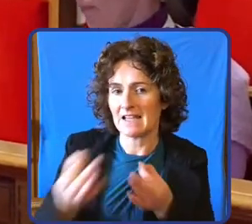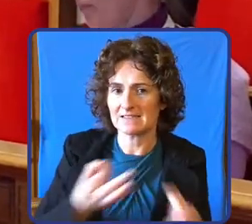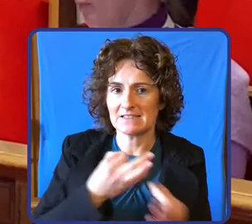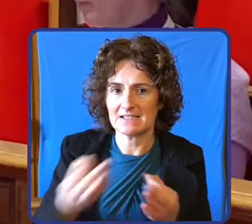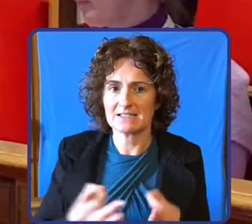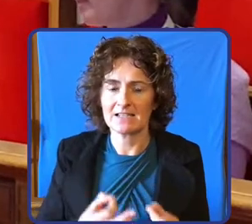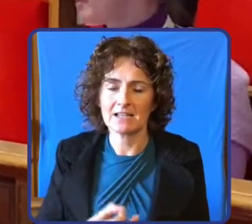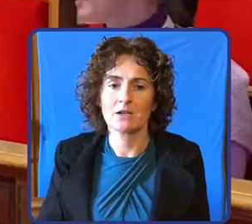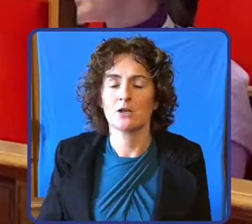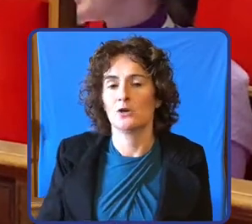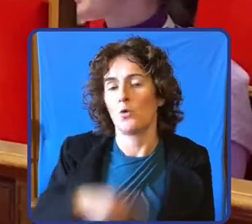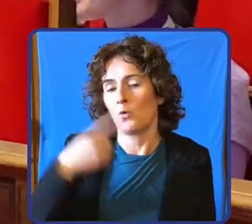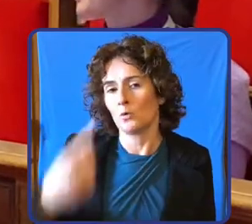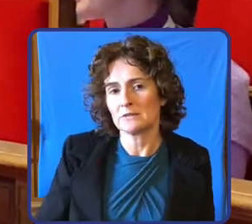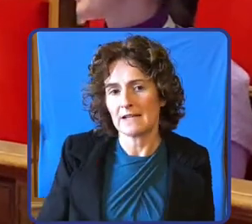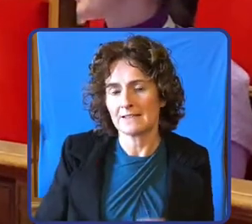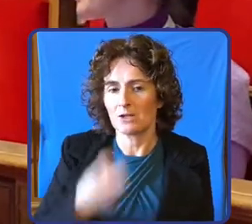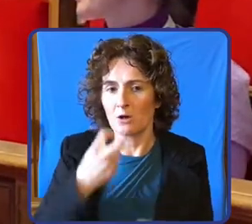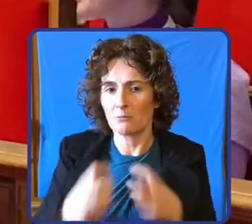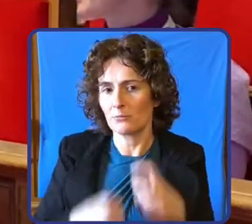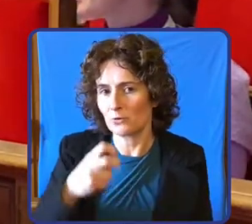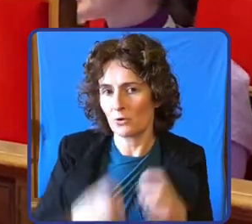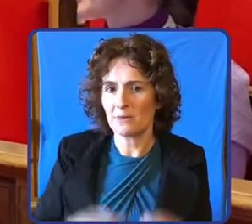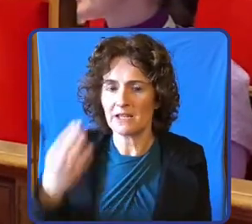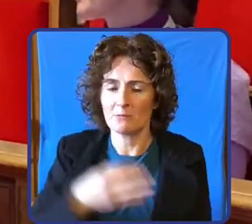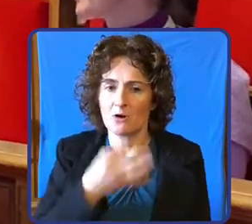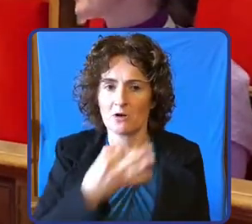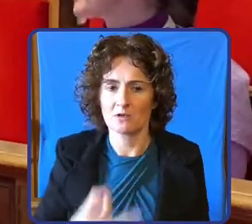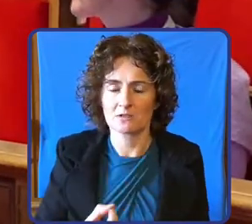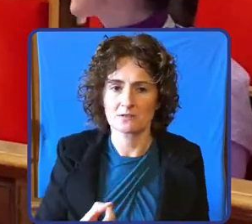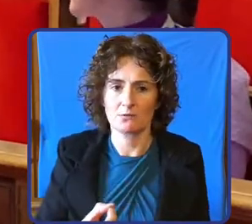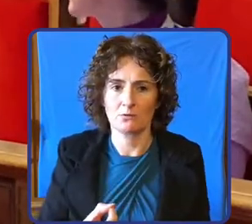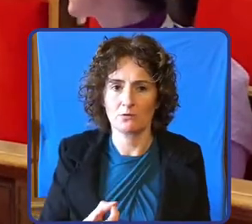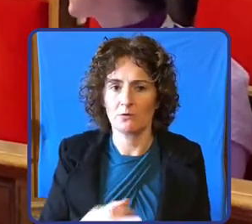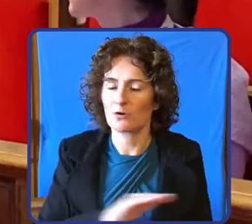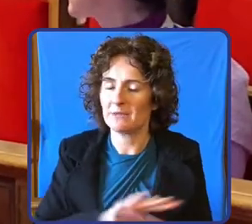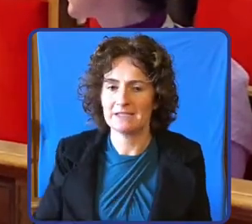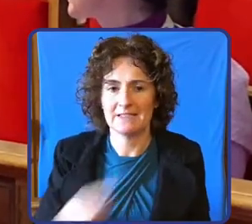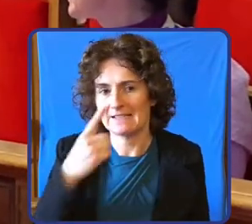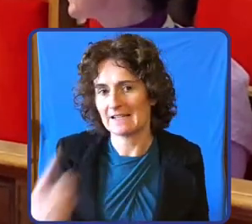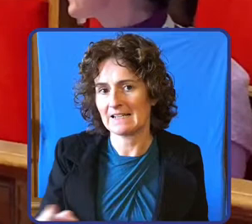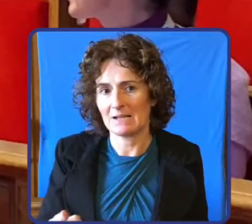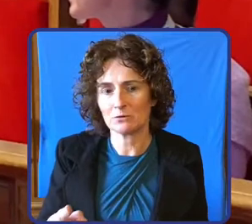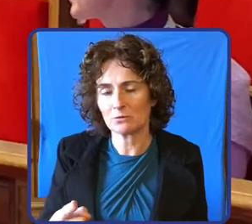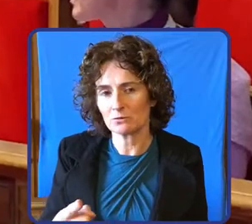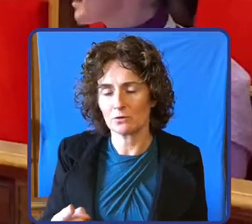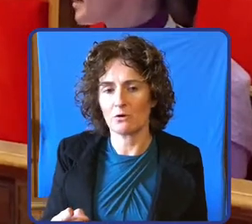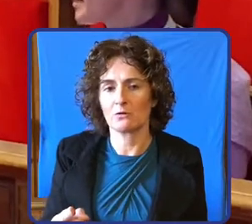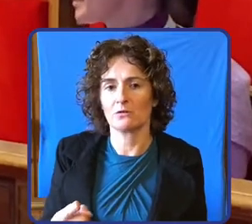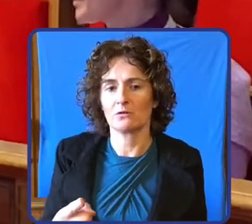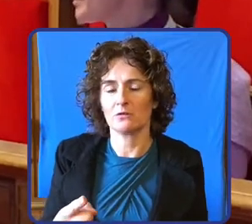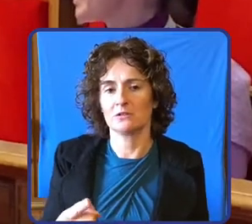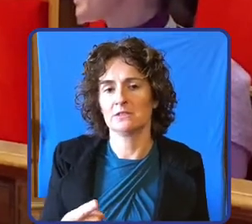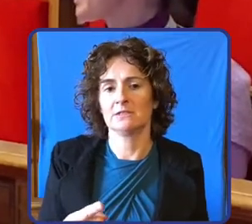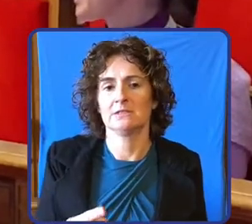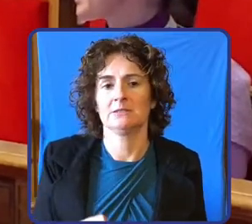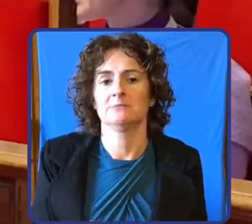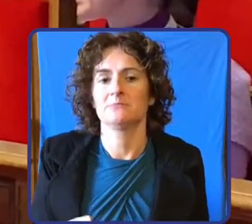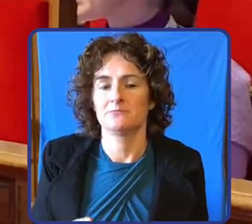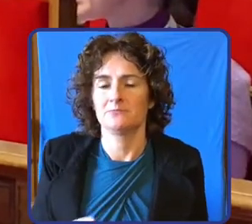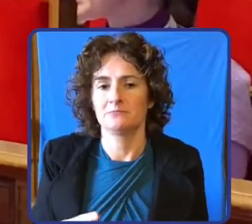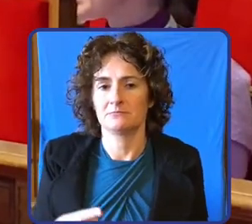valahogy tisztázni kéne a helyzetet, mert ez így nem egyszerű, hogy most az ember mindenkinek megfeleljen, hogy egyrészt válaszoljak, másrészt ne válaszoljak. Tehát